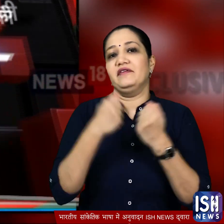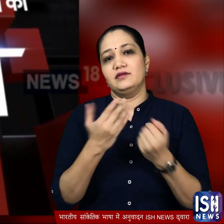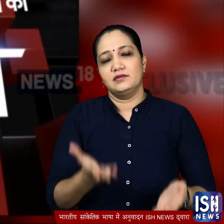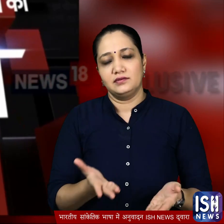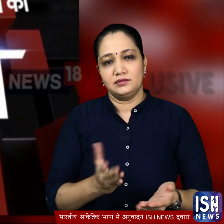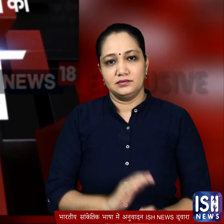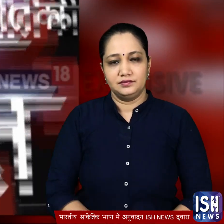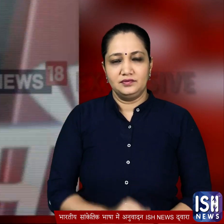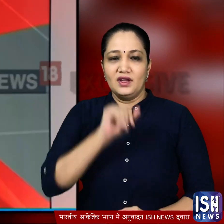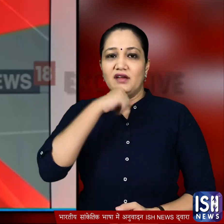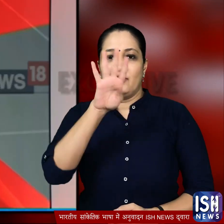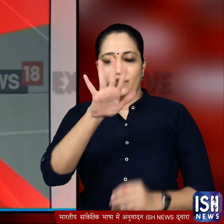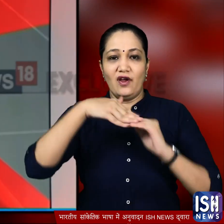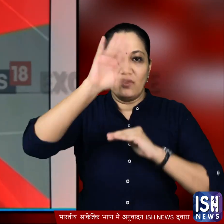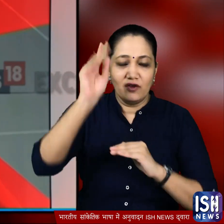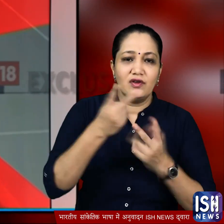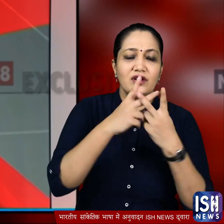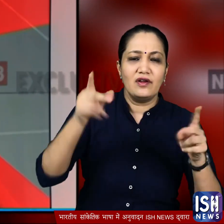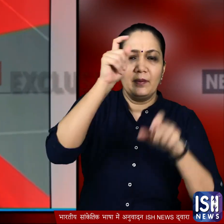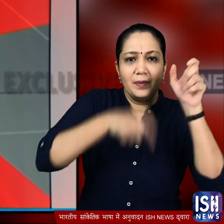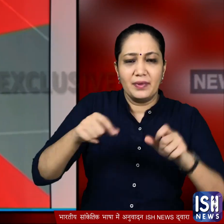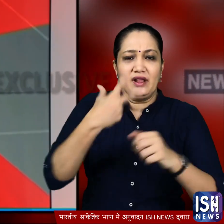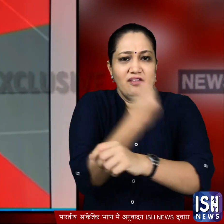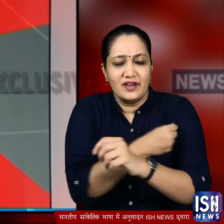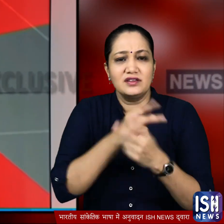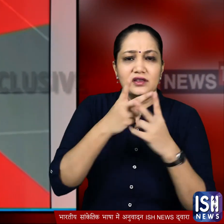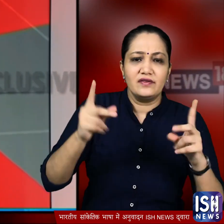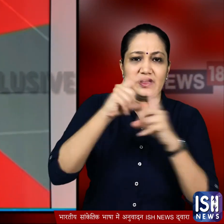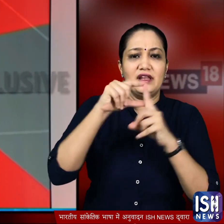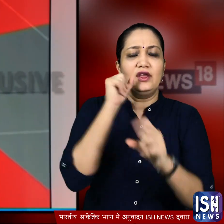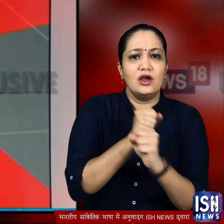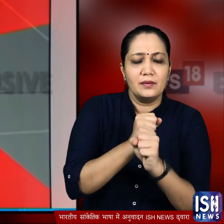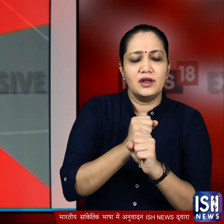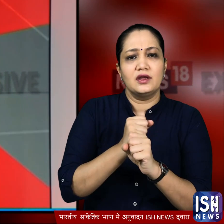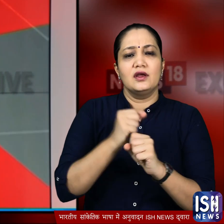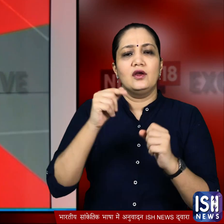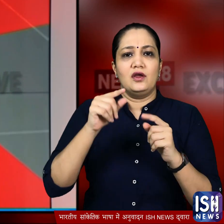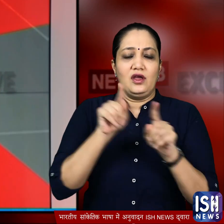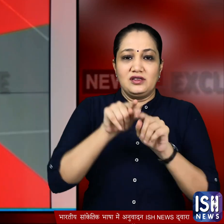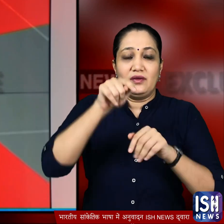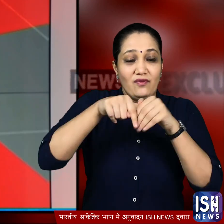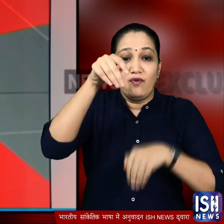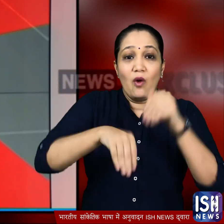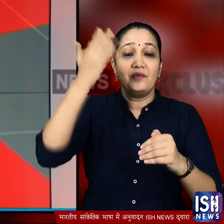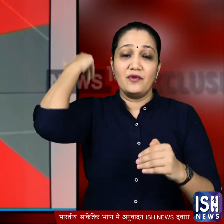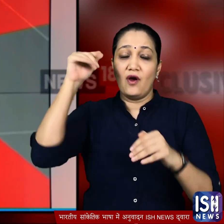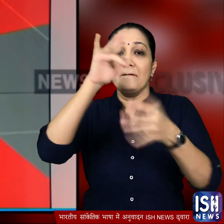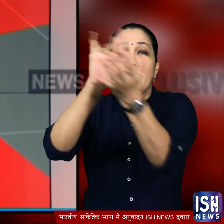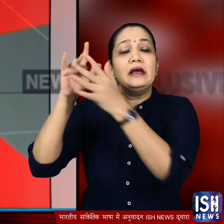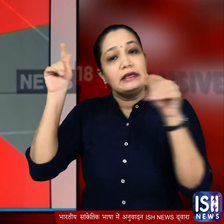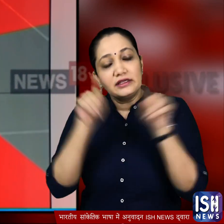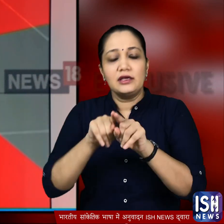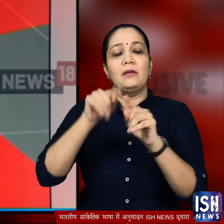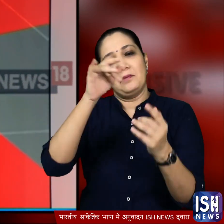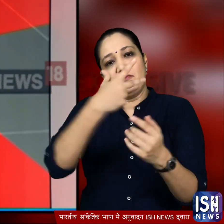जाती है। 45 साल से ज्यादा उम्र के सभी लोगों को वैक्सीन लगाने के लिए दिल्ली सरकार ने जहां वोट वहां वैक्सीन नाम से अभियान